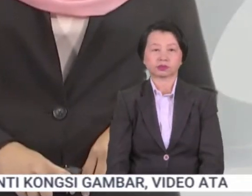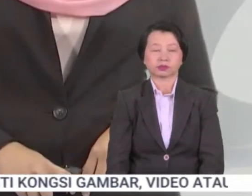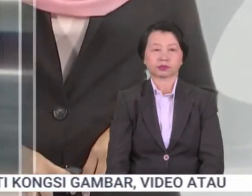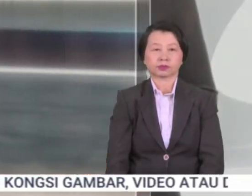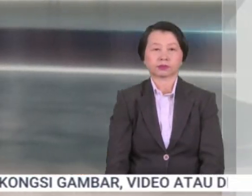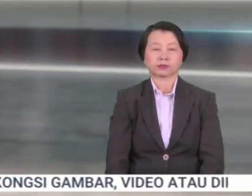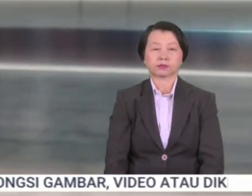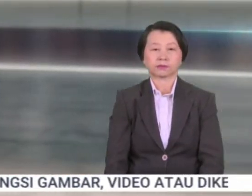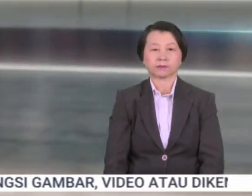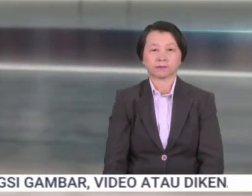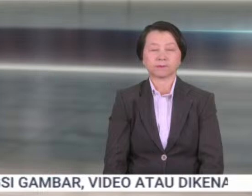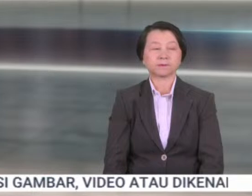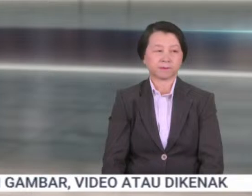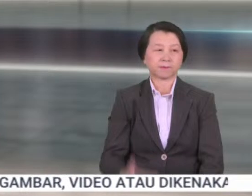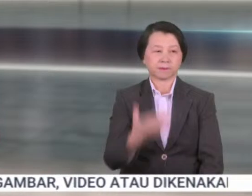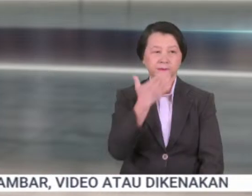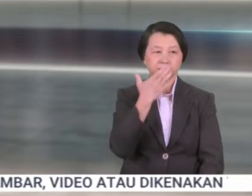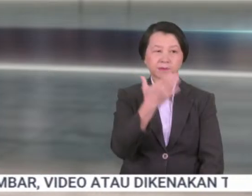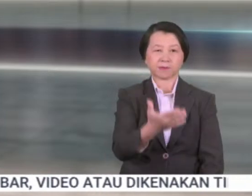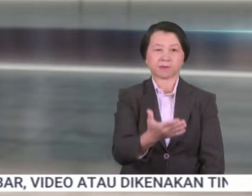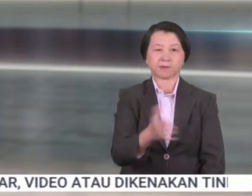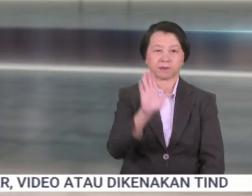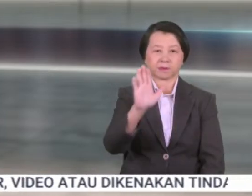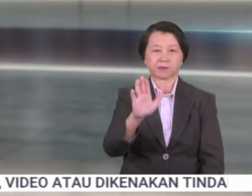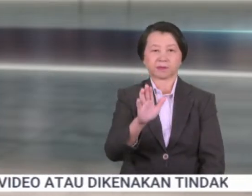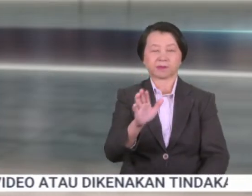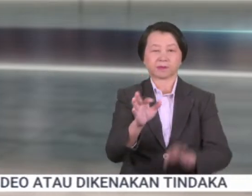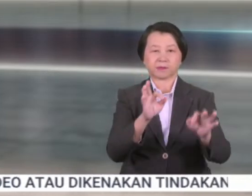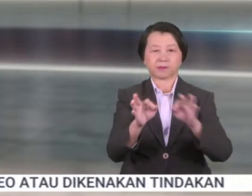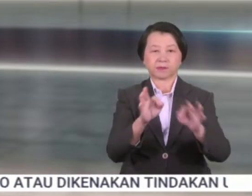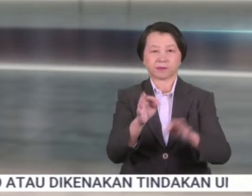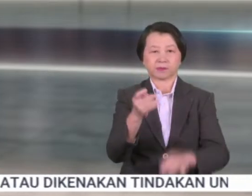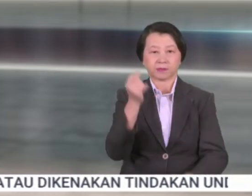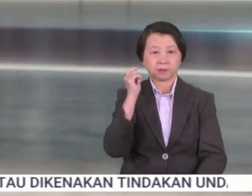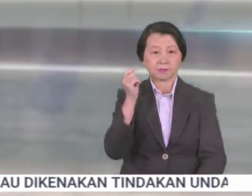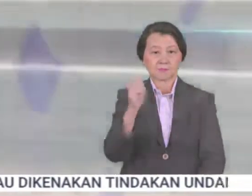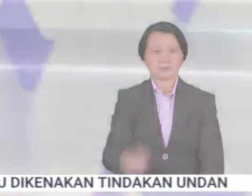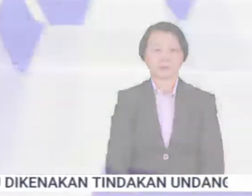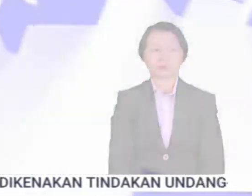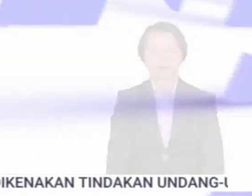angkasapuri shfin Terima kasih atas perinjan dari Melaka